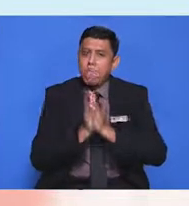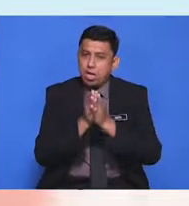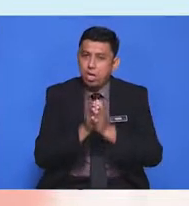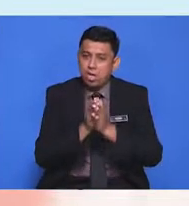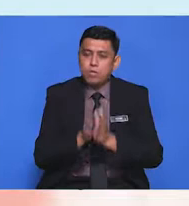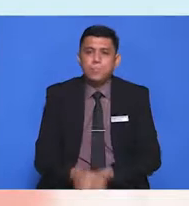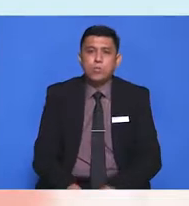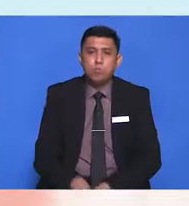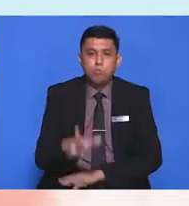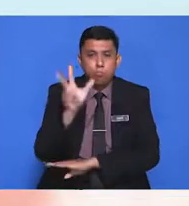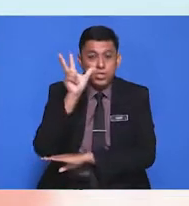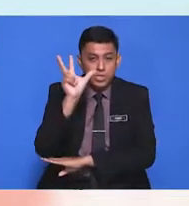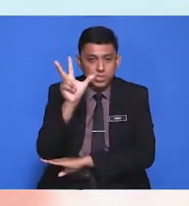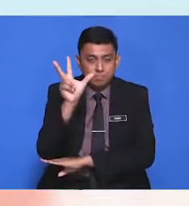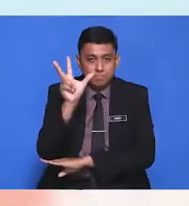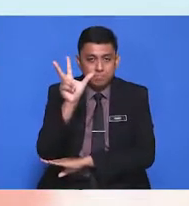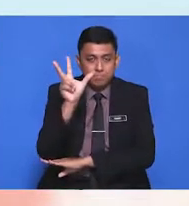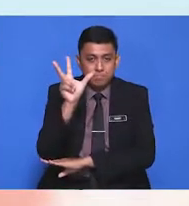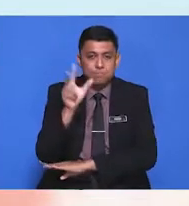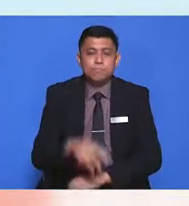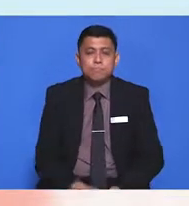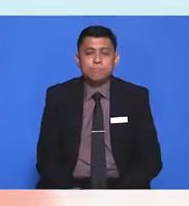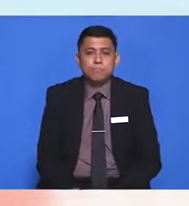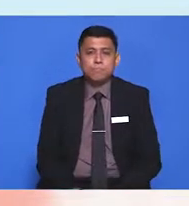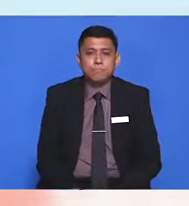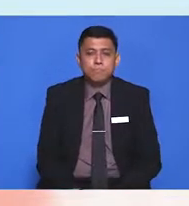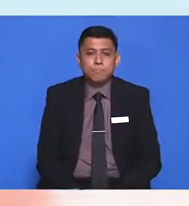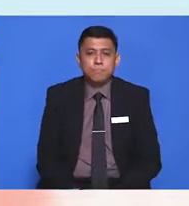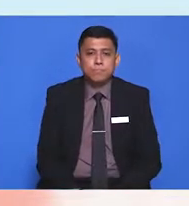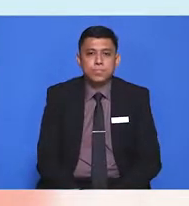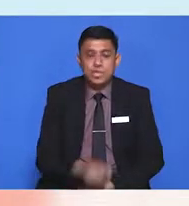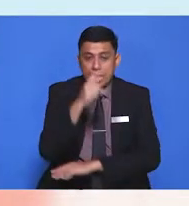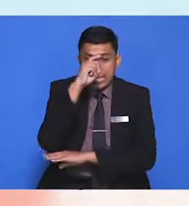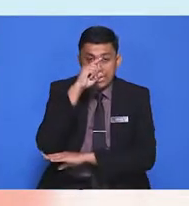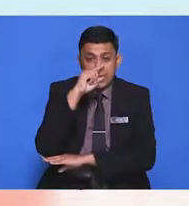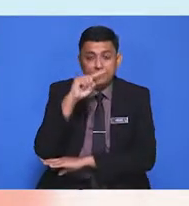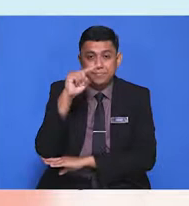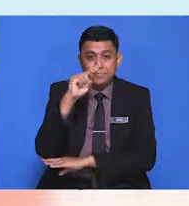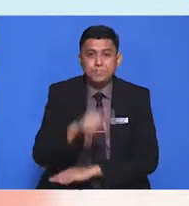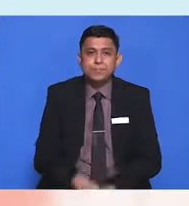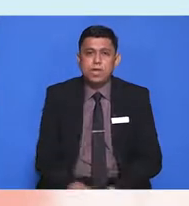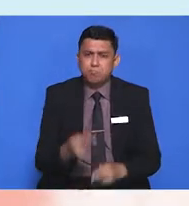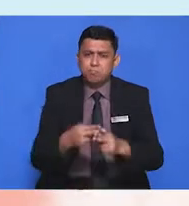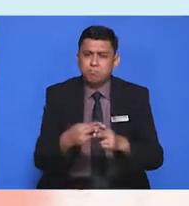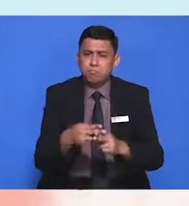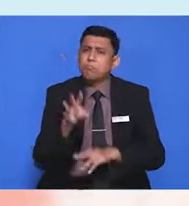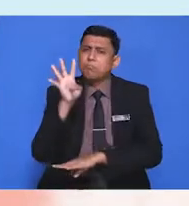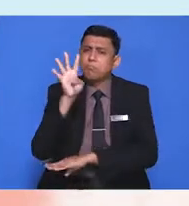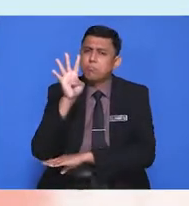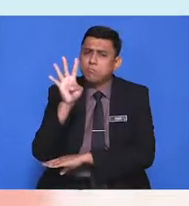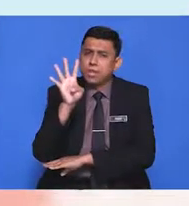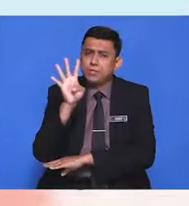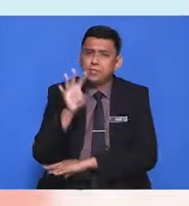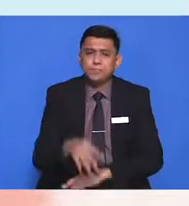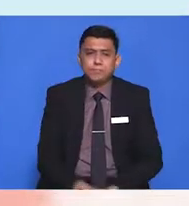Nyatakan nama negara Asia Tenggara bagi label 3. Thailand. Nyatakan nama negara Asia Tenggara bagi